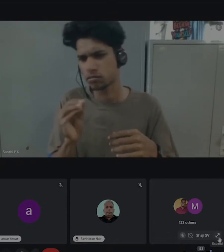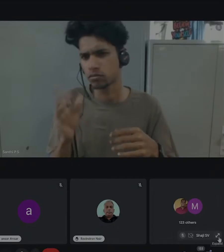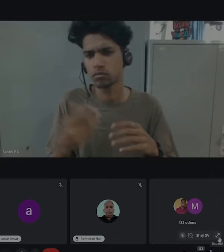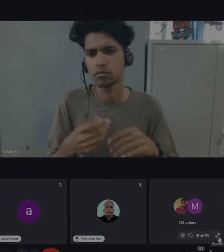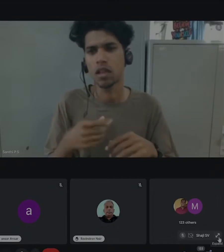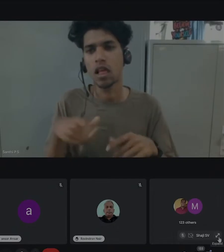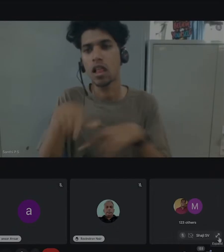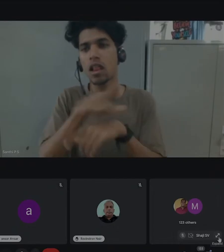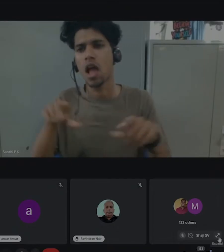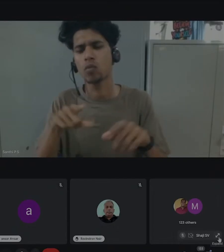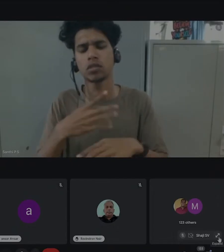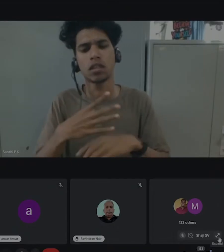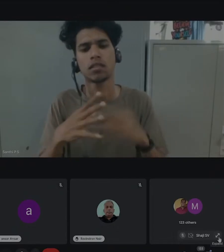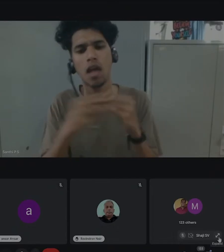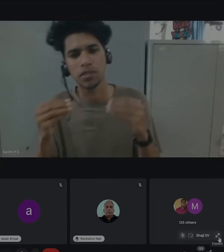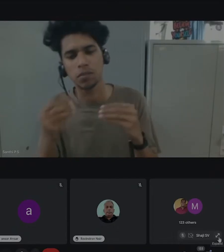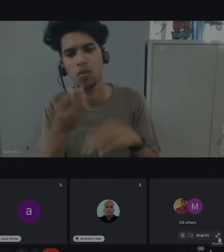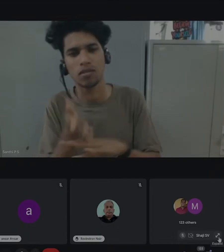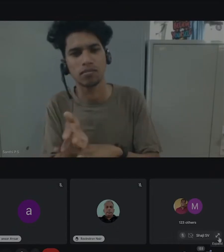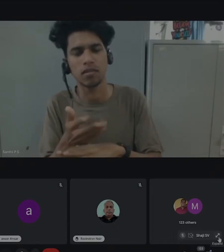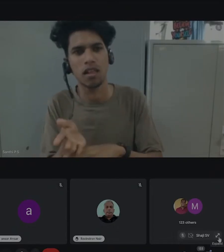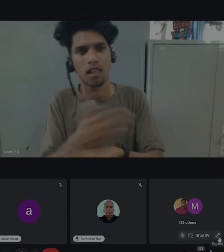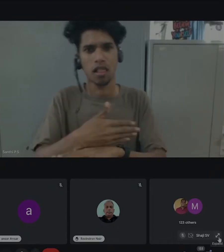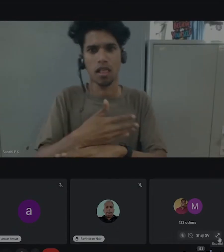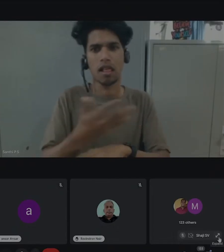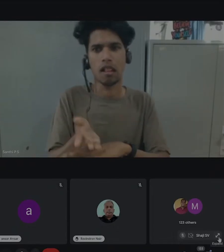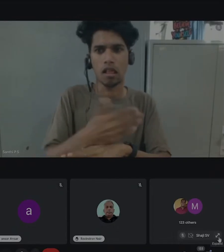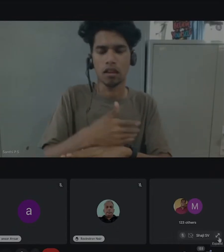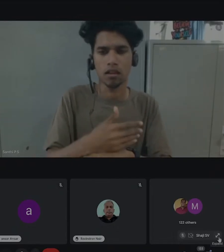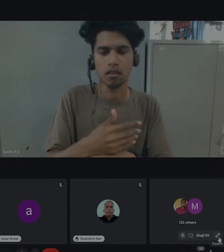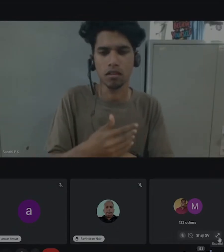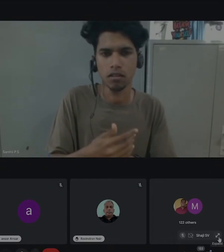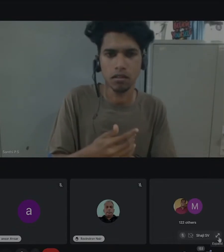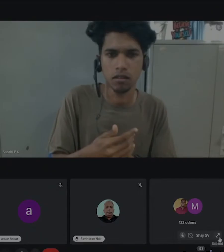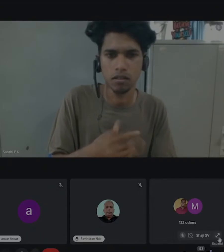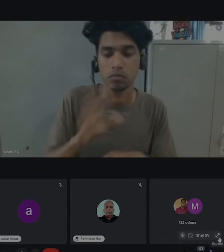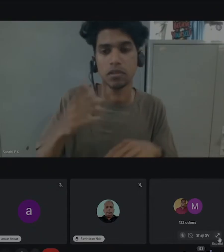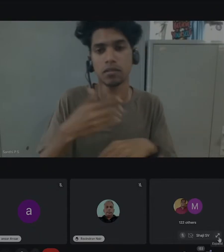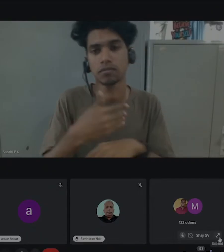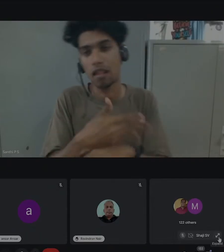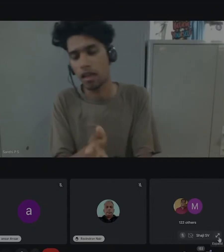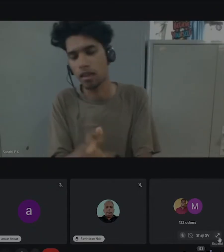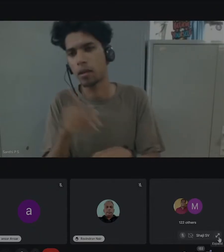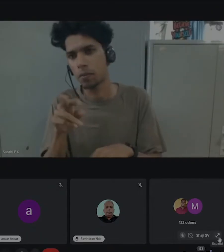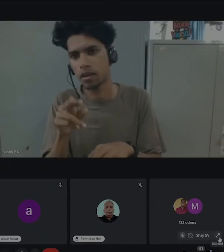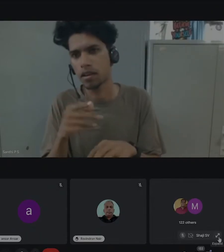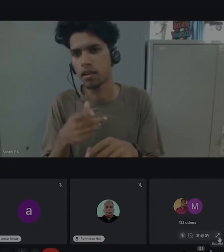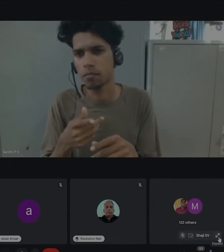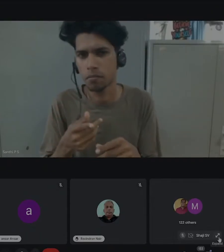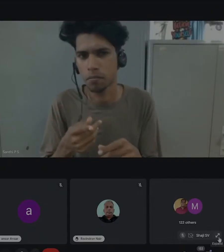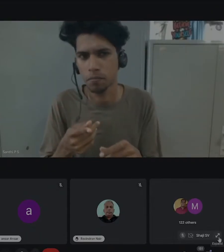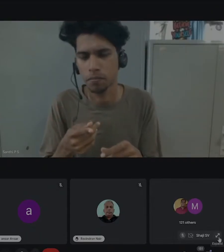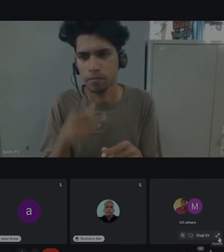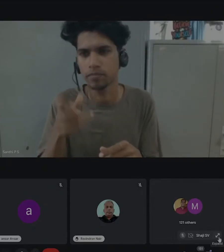എന്ന് പറഞ്ഞായിരിക്കും നമ്മുടെ അടുത്ത് വരുന്നത്. ആ ഒരു സമയത്ത് നമ്മൾ നോക്കുമ്പോൾ നമ്മളെ വളരെ കാഷ്വലായിട്ട് ചോദിക്കുന്ന കൂട്ടത്തിൽ